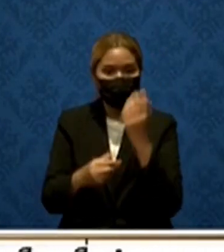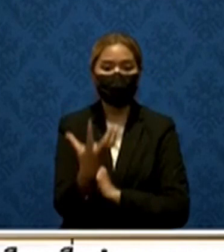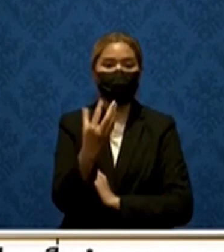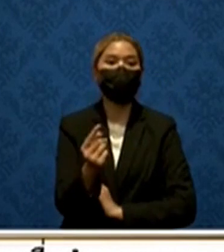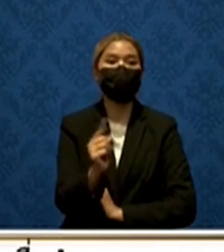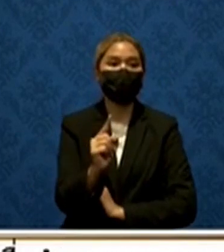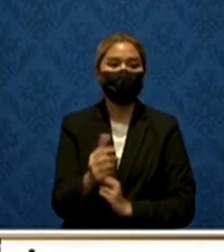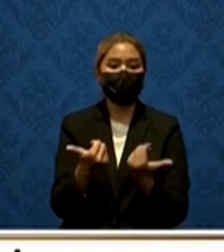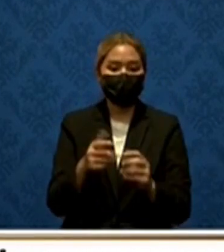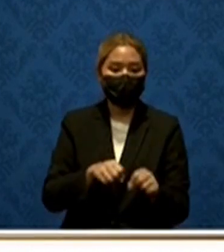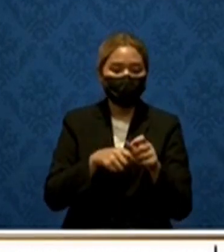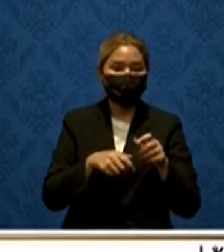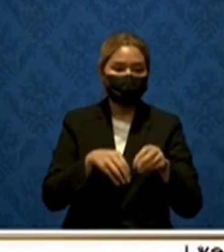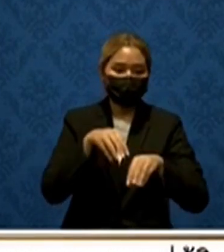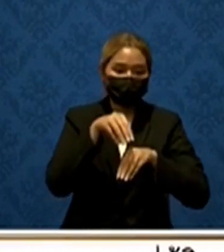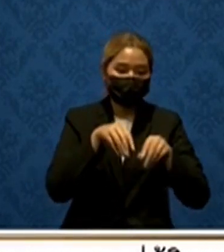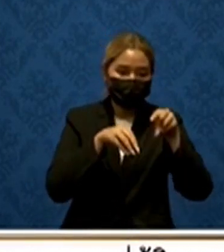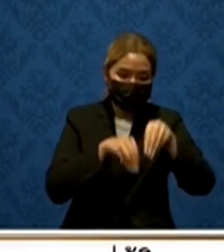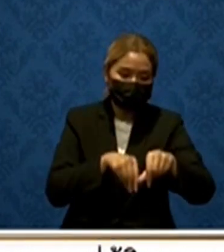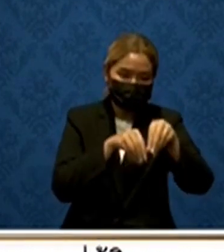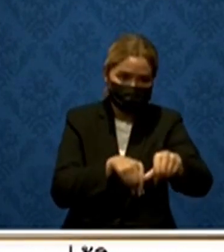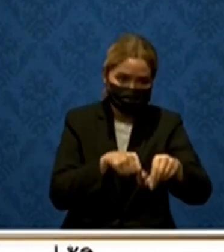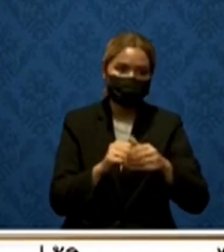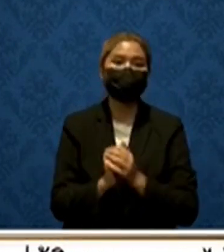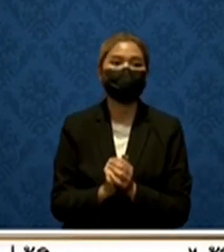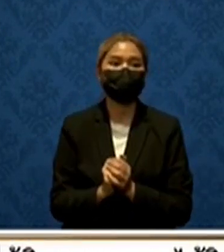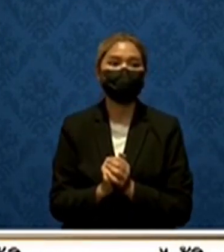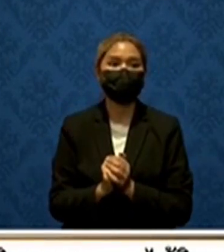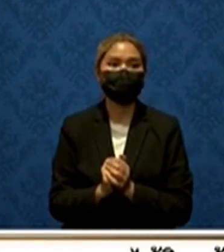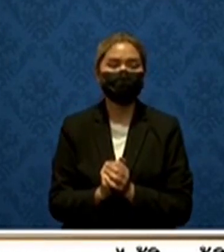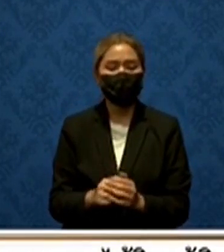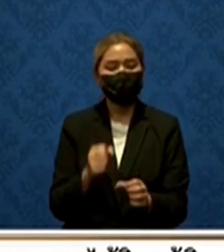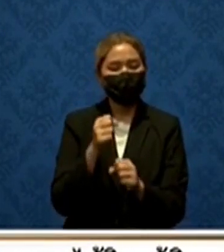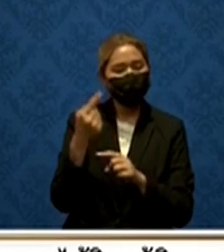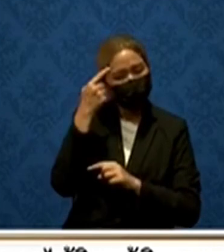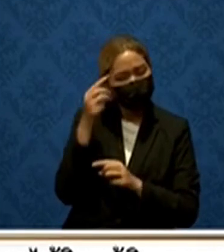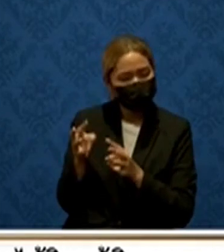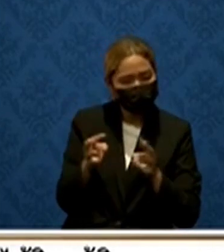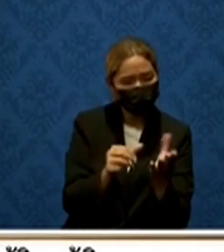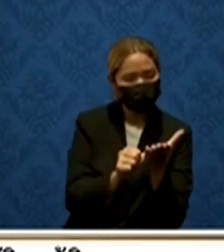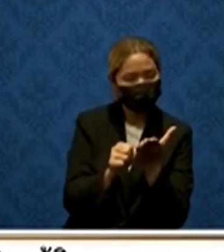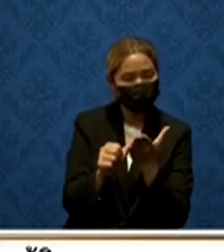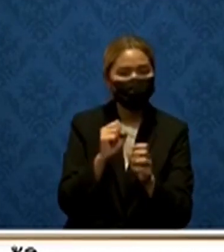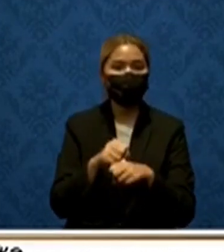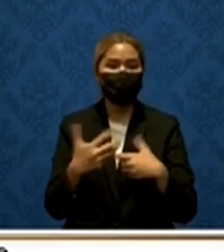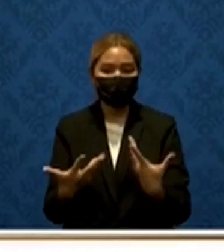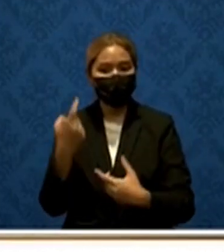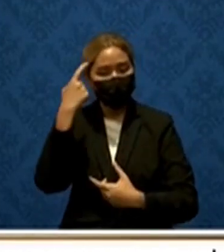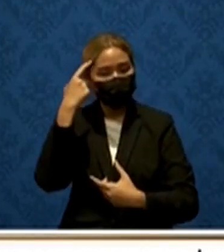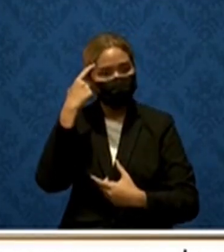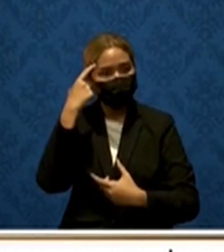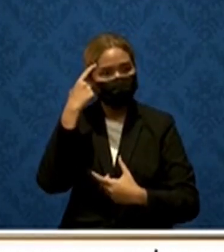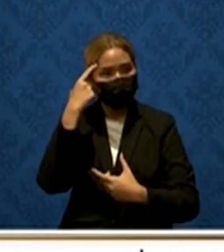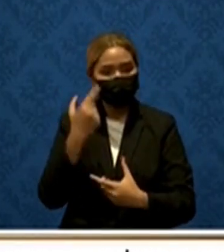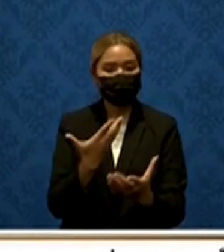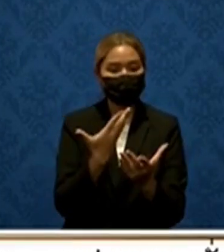เศรษกรณก็กำลงจะออกมาแล้จะทำอย่างไรครัเพราฉะนั้นเราจึงจะต้องสร้างสรมดุลทั้งเรื่องราค